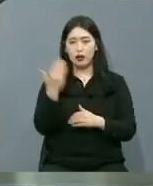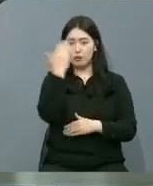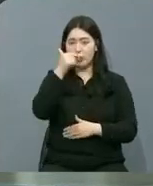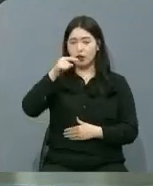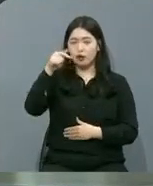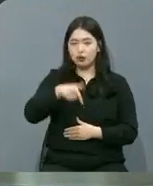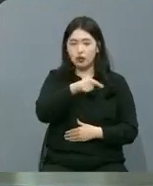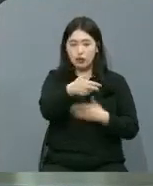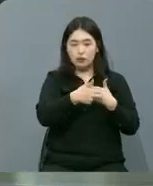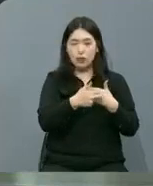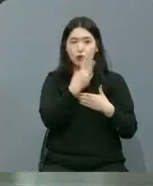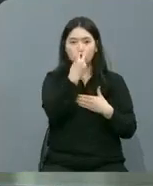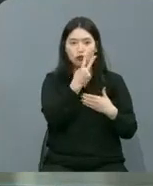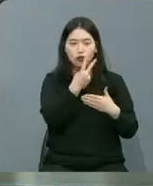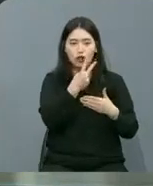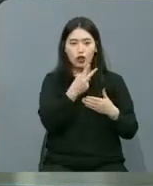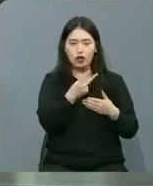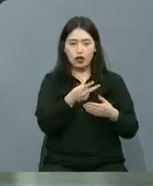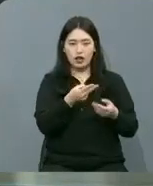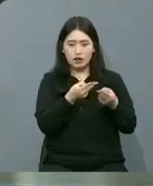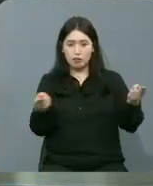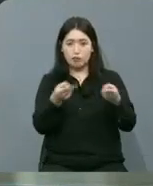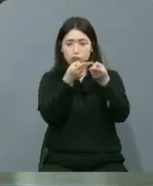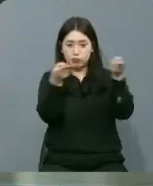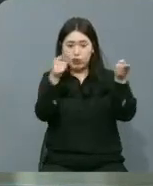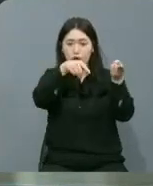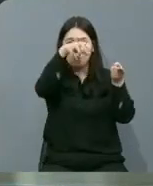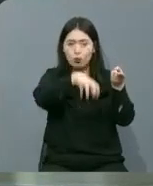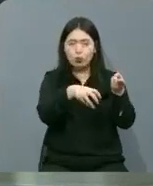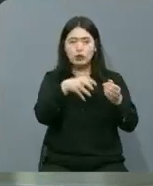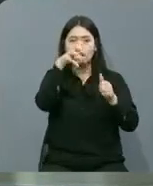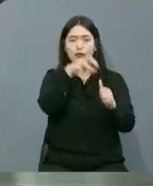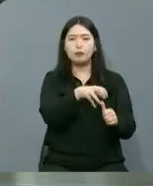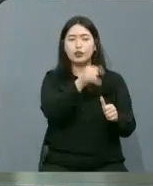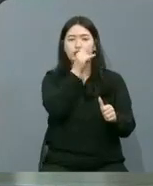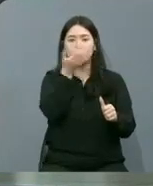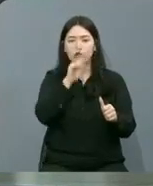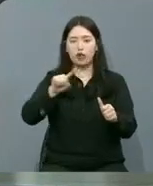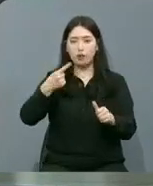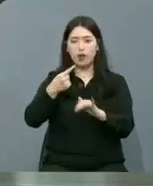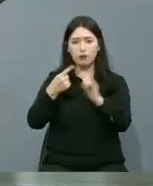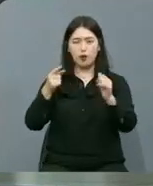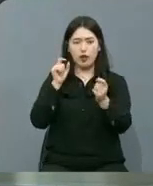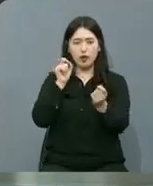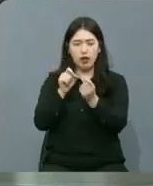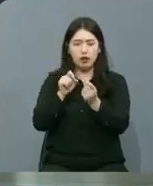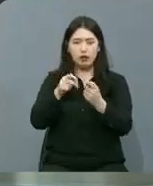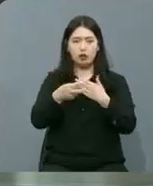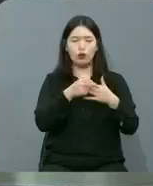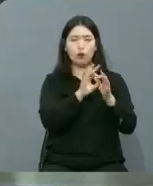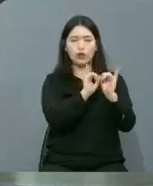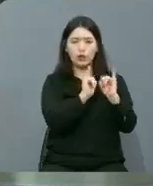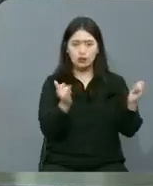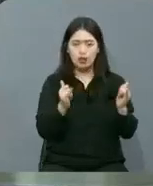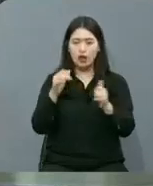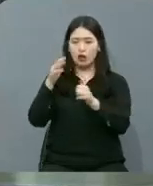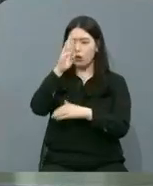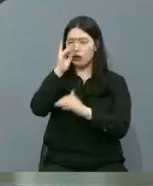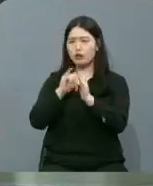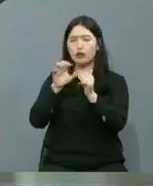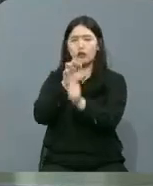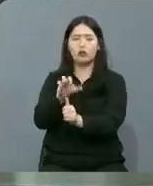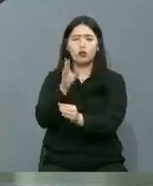이 병원 두 개의 동을 동일 집단 격리 조치했는데 100명에 가까운 의료진과 환자 등이